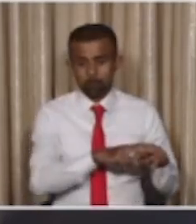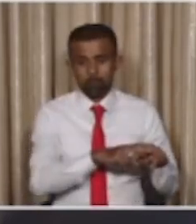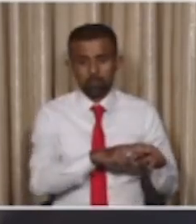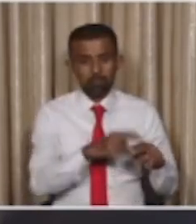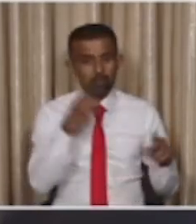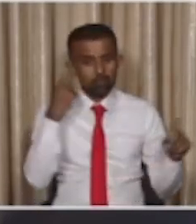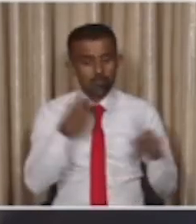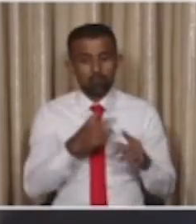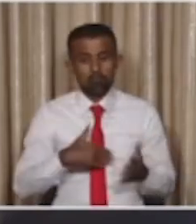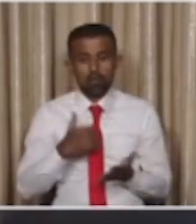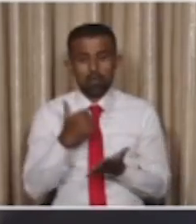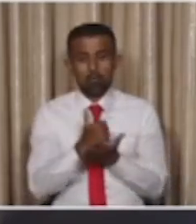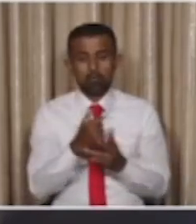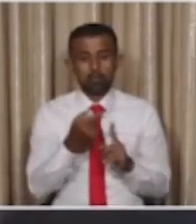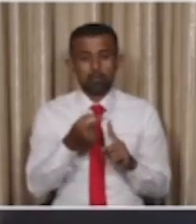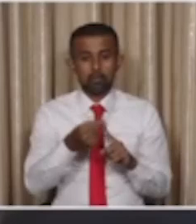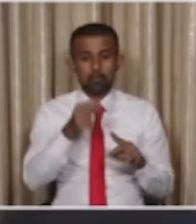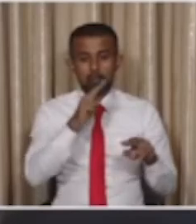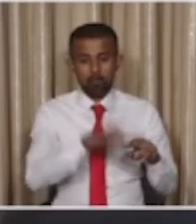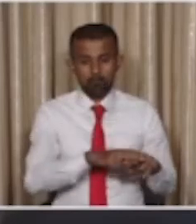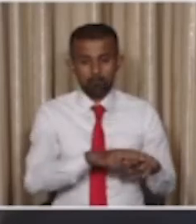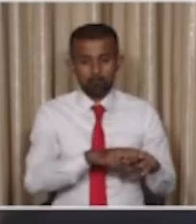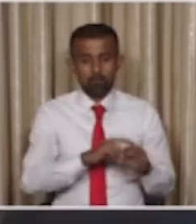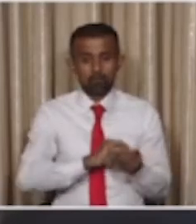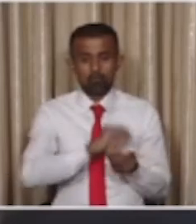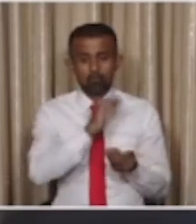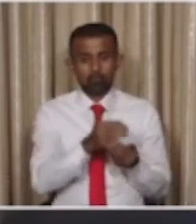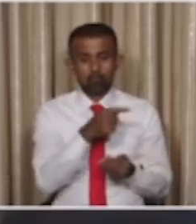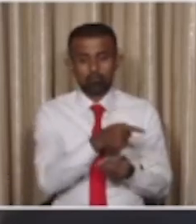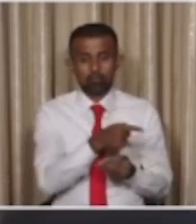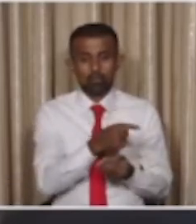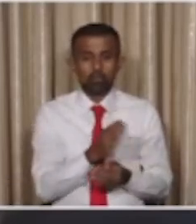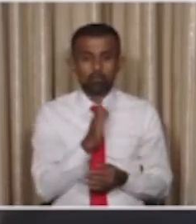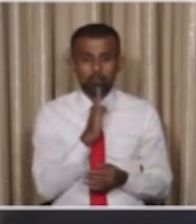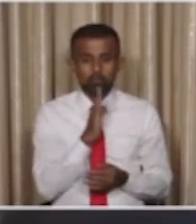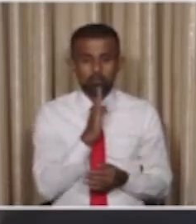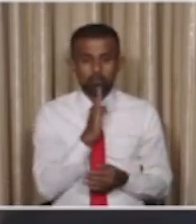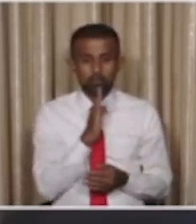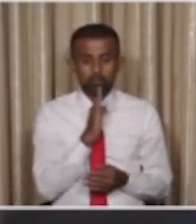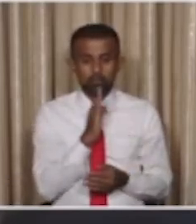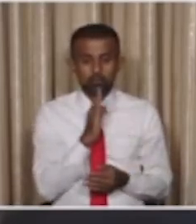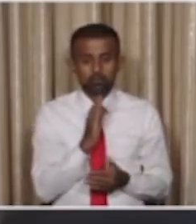සම්බන්ධයෙන් මහබැංකුවේ අර්ථසාධක අරමුදලට සාමාන්‍ය